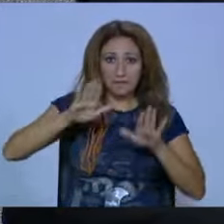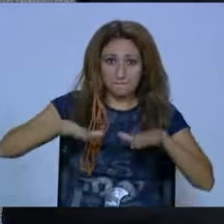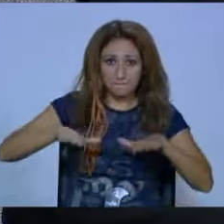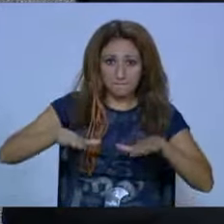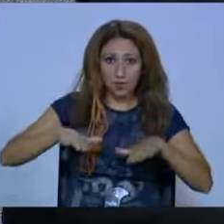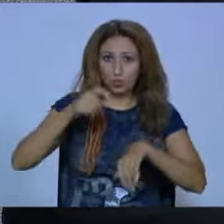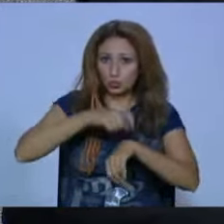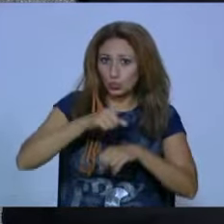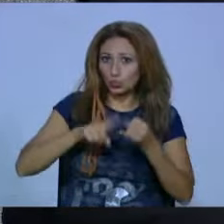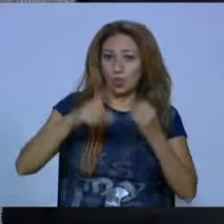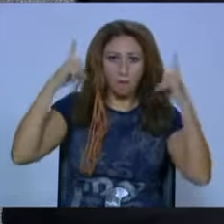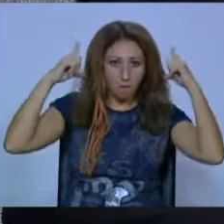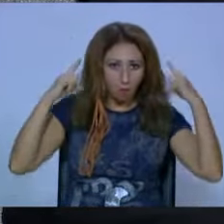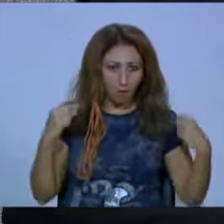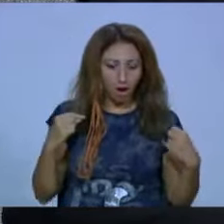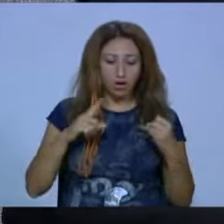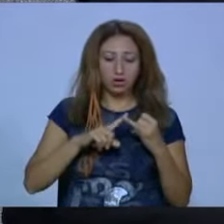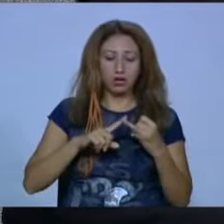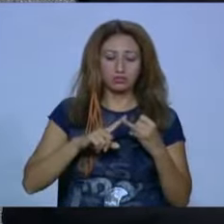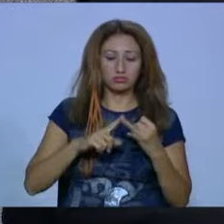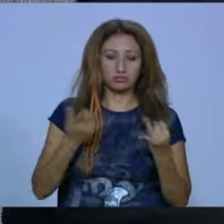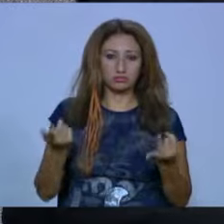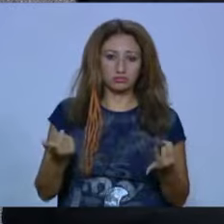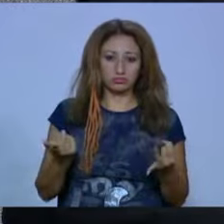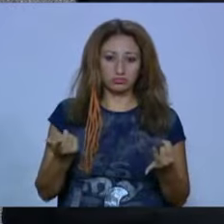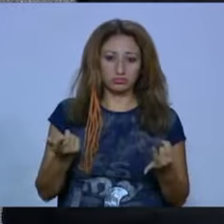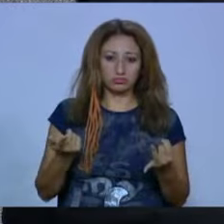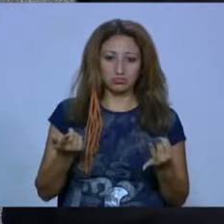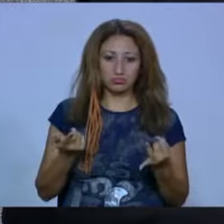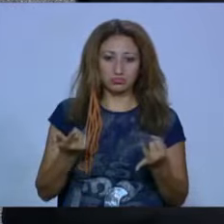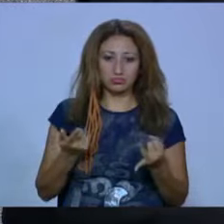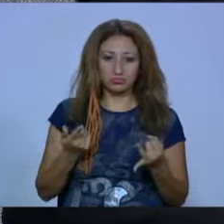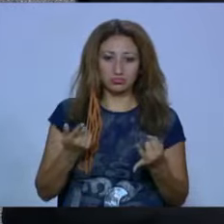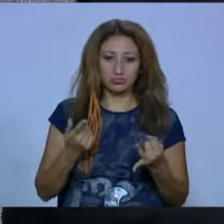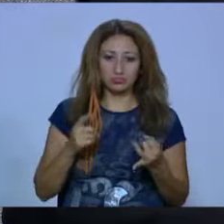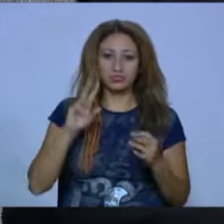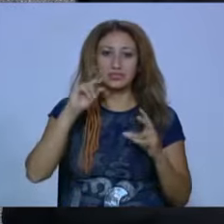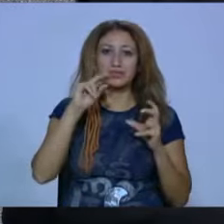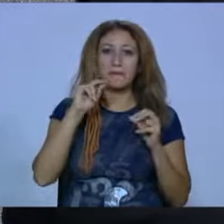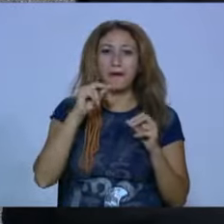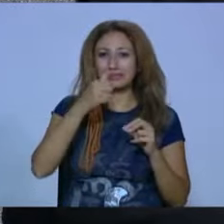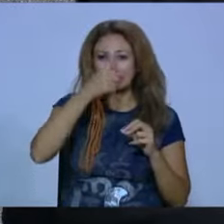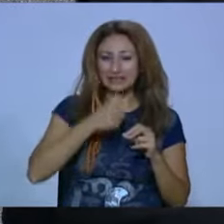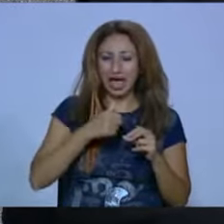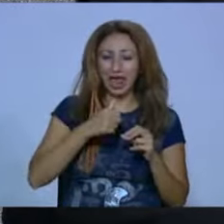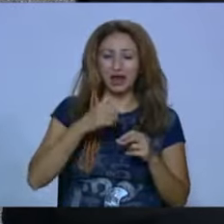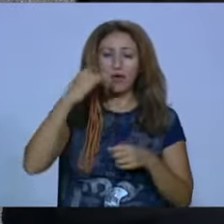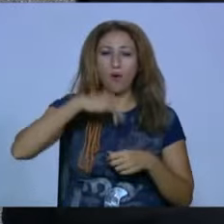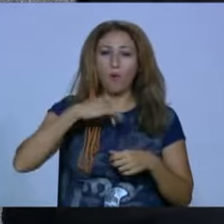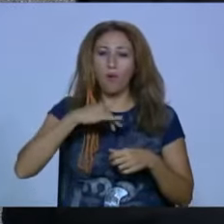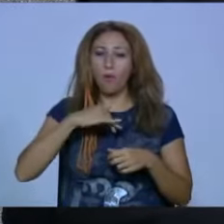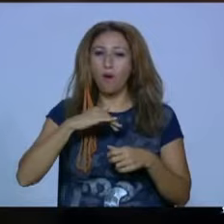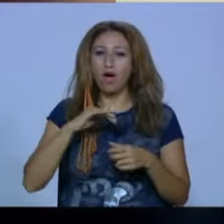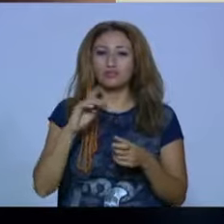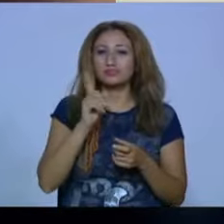كانوا دكاترة او ممرضين، بتلاقيهم بيبقوا قدام بس اهل المتوفي عاملين يعني جد، لكن